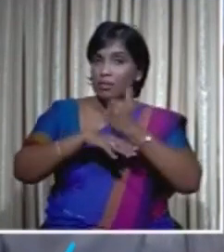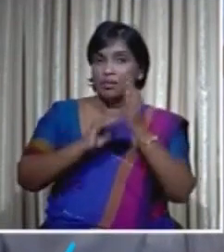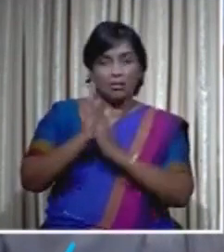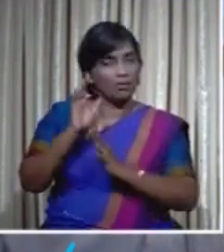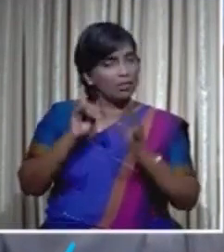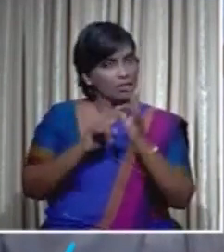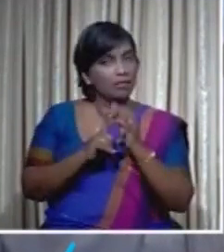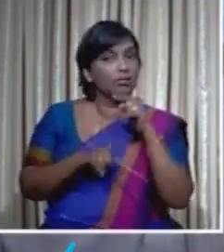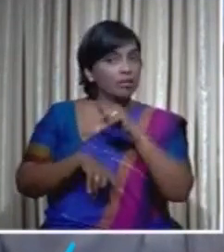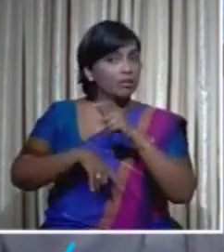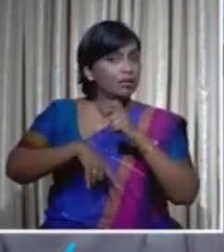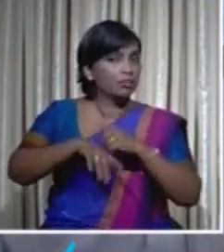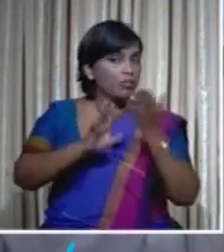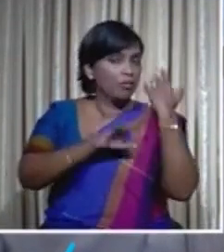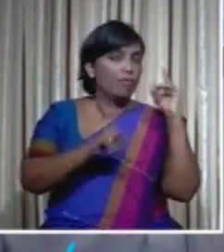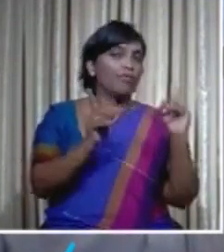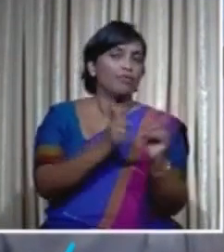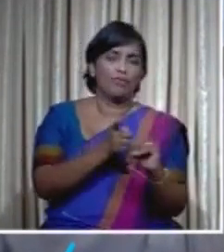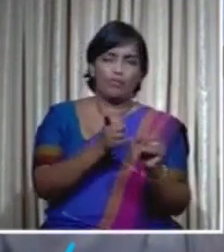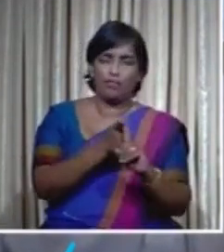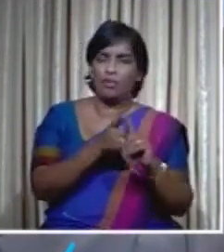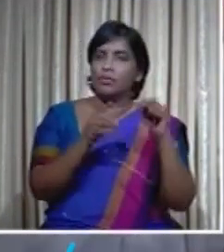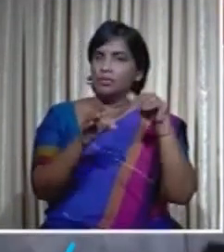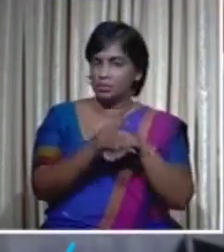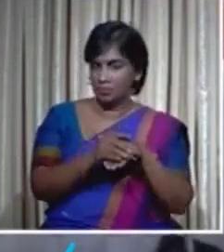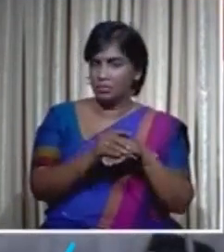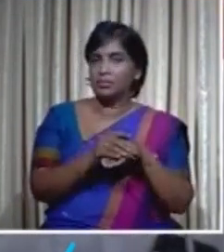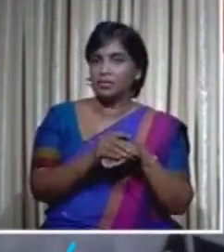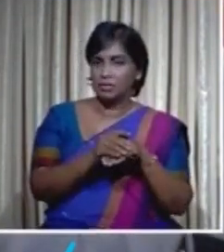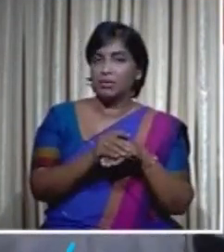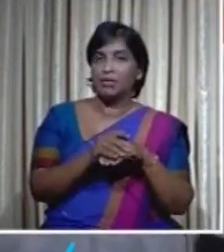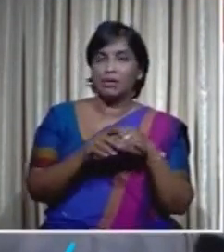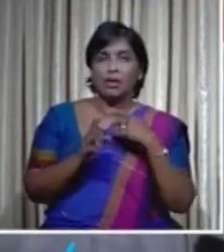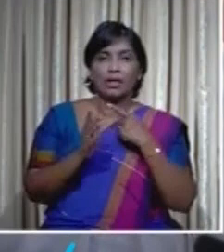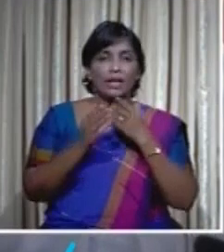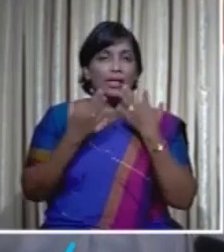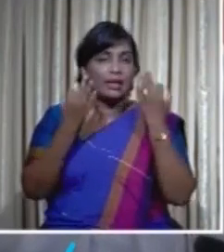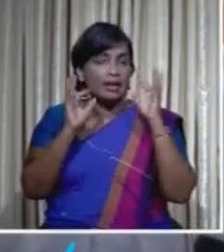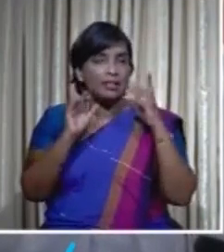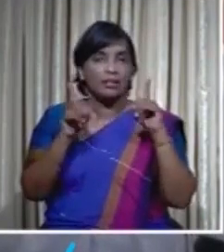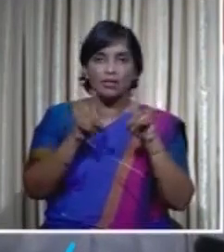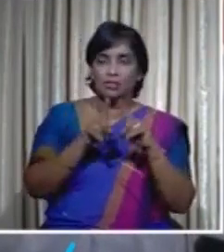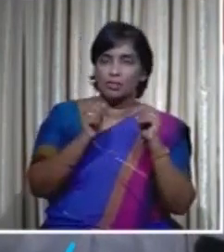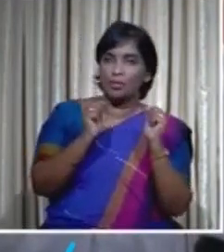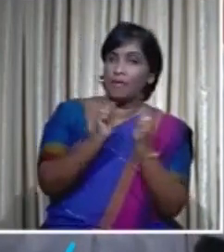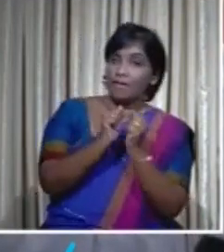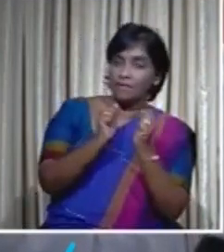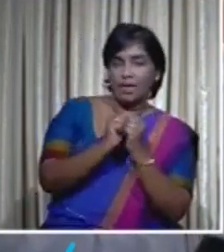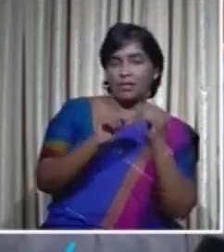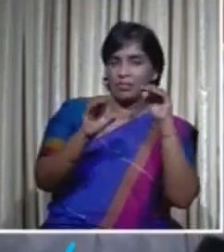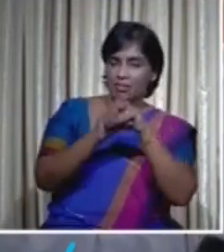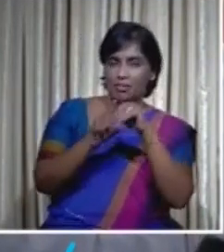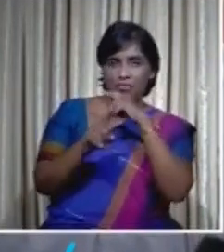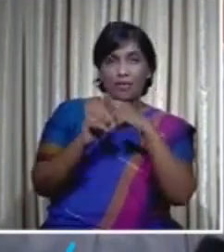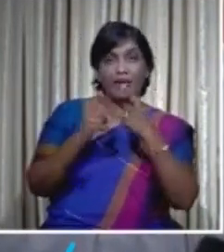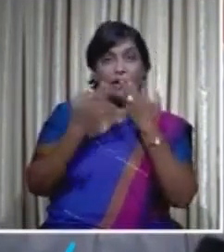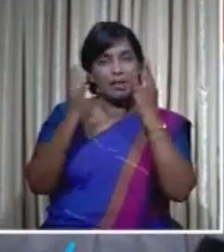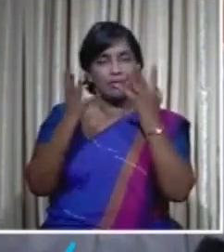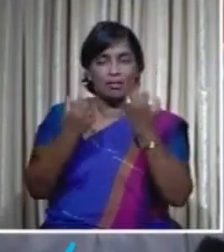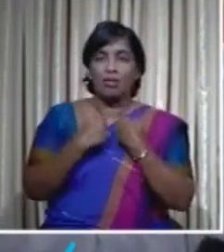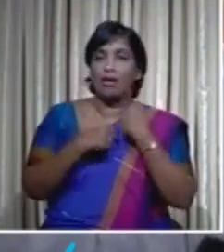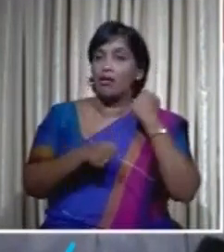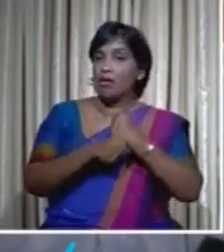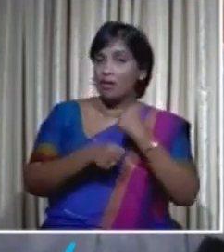கொண்டிருந்தது. ஒரு தேசிய விடுதலைக்காக ஒரு இனம் போராடி கொண்டிருந்தது. அந்த யுத்தம் நடந்த பொழுது அரசாங்கம் தான்